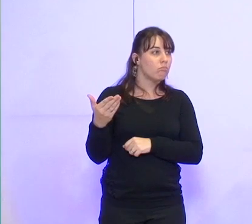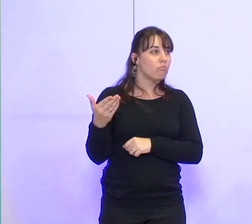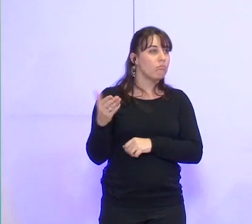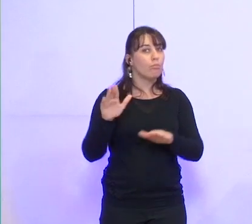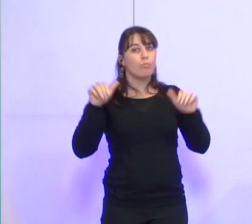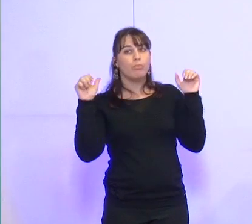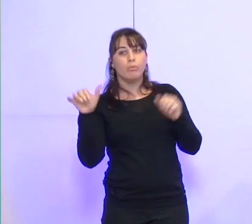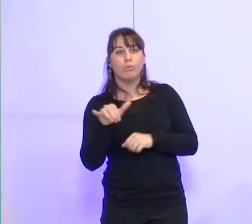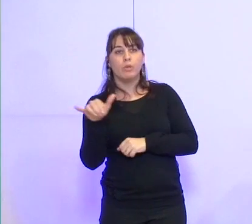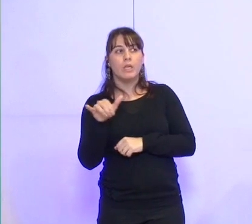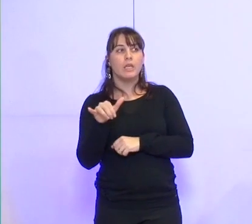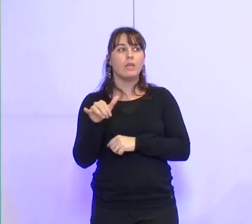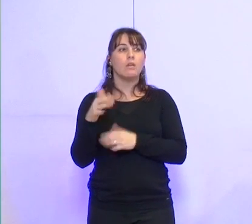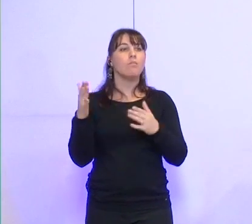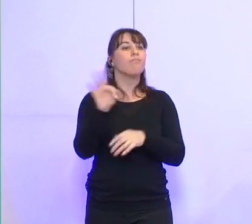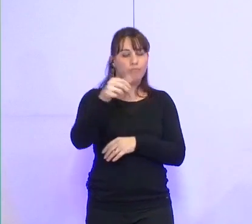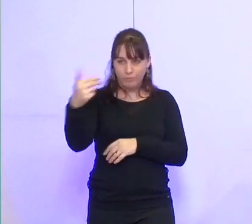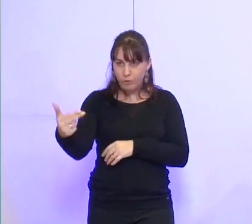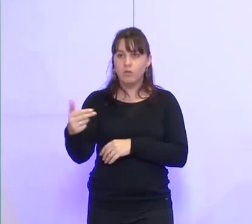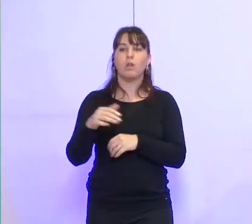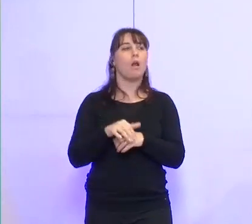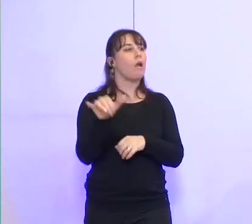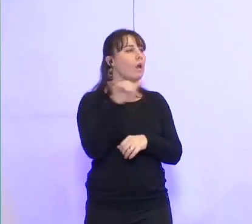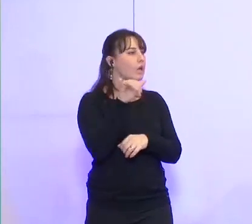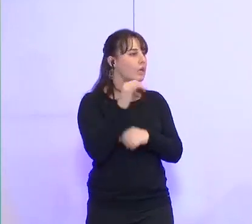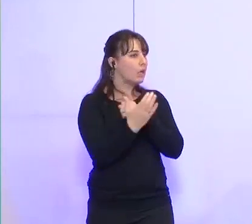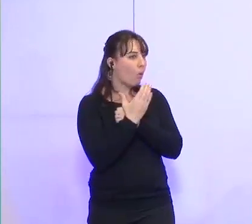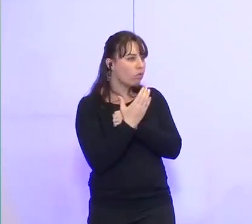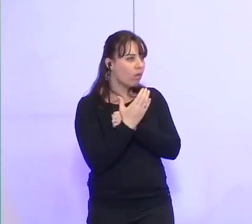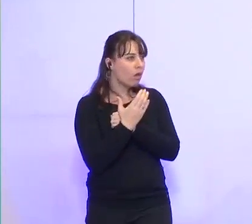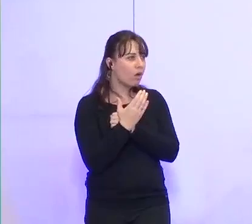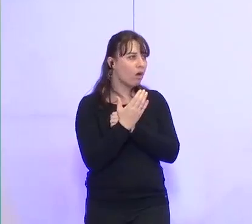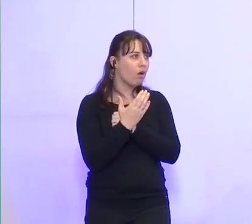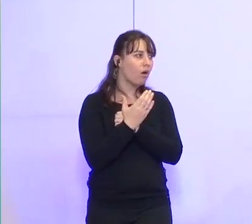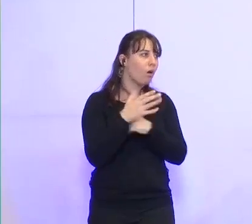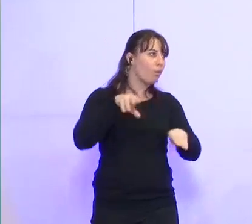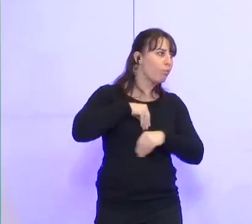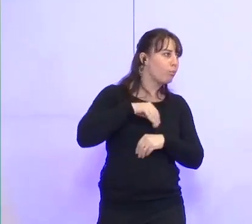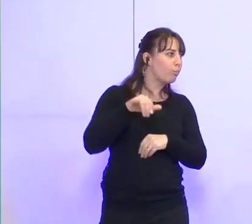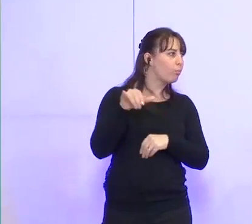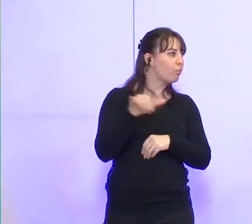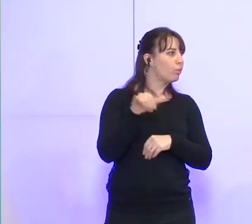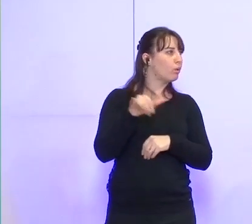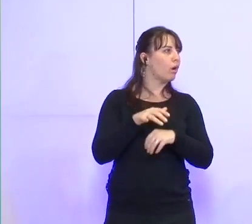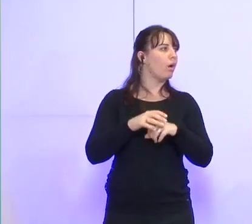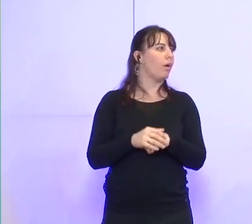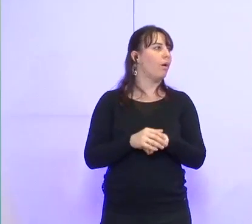Qui s'abstient? Le Front National. Qui est contre? Qui est pour?